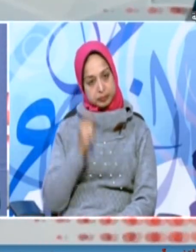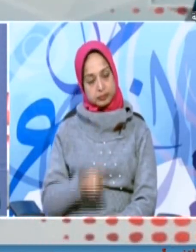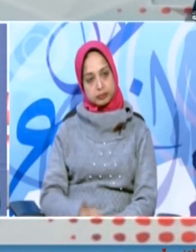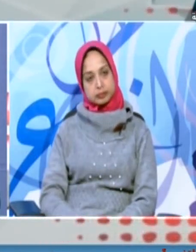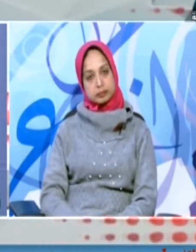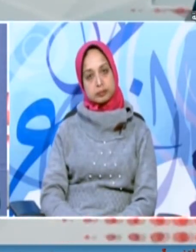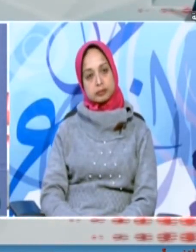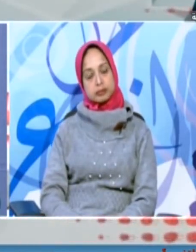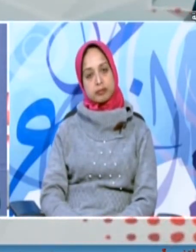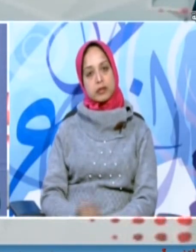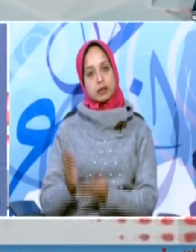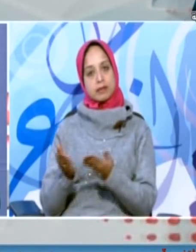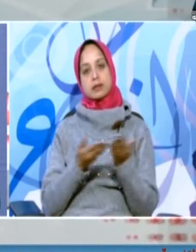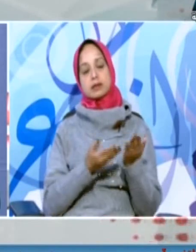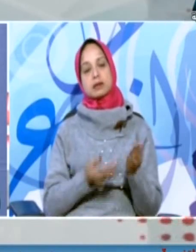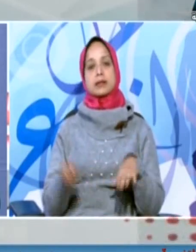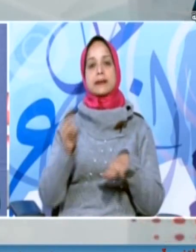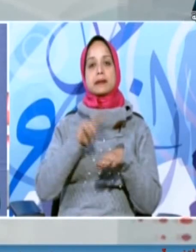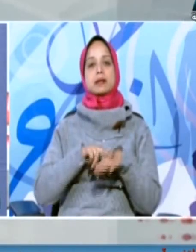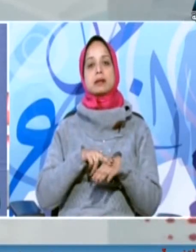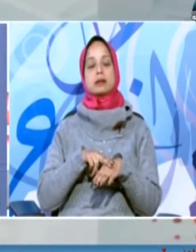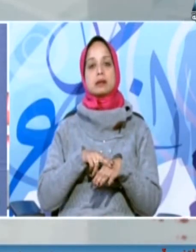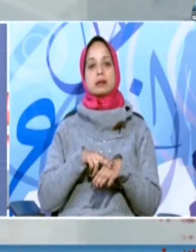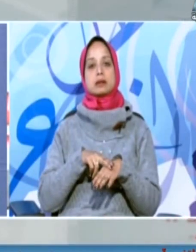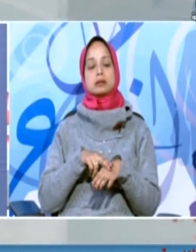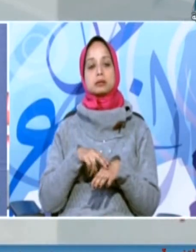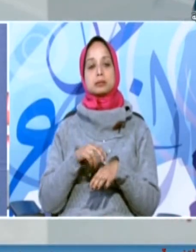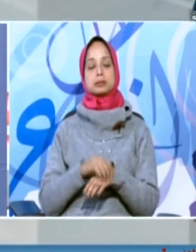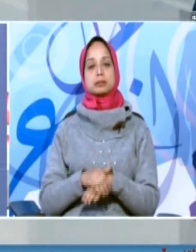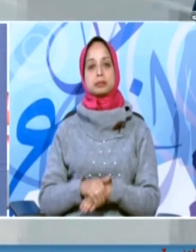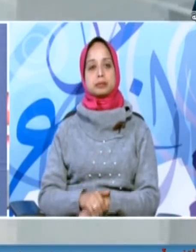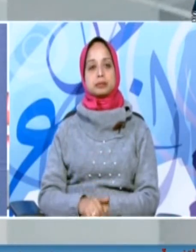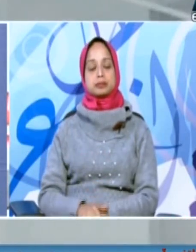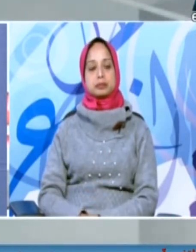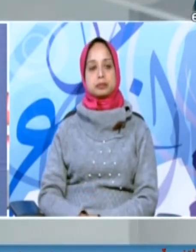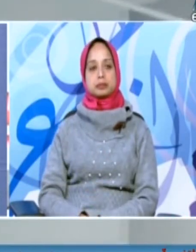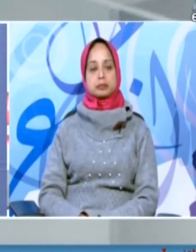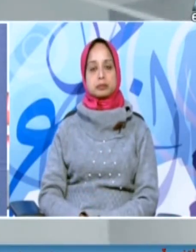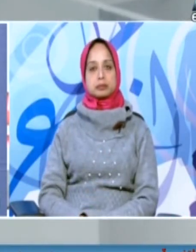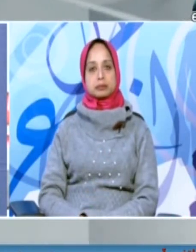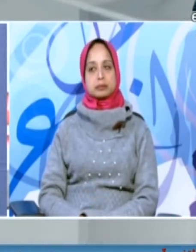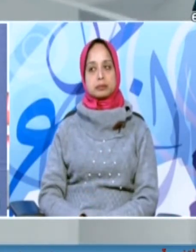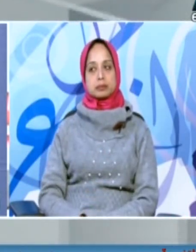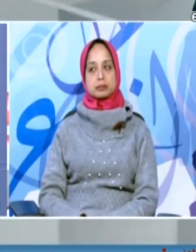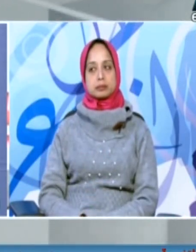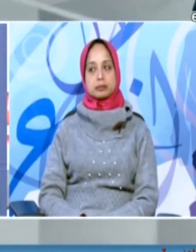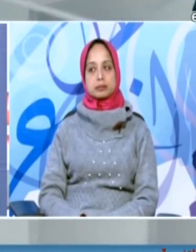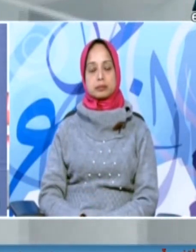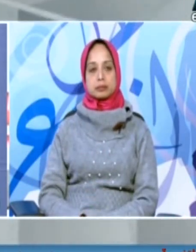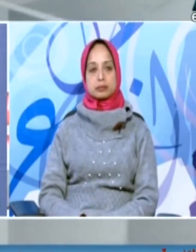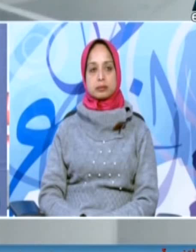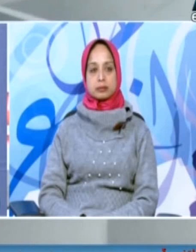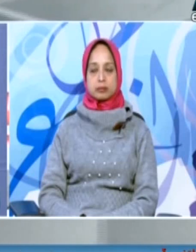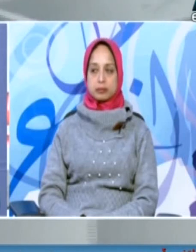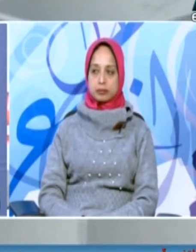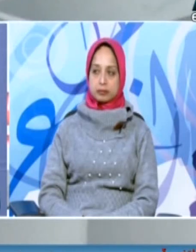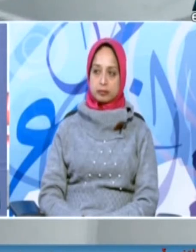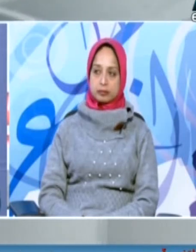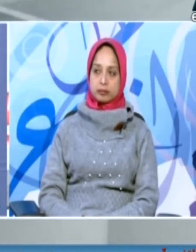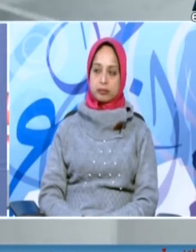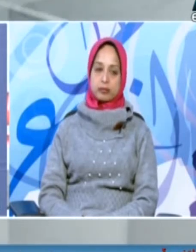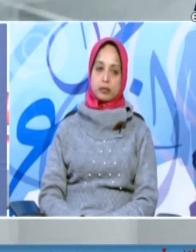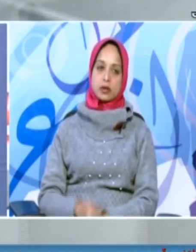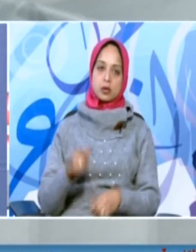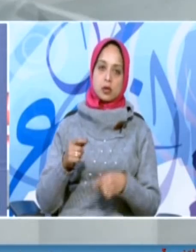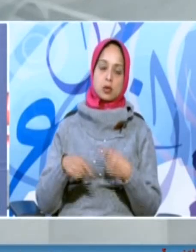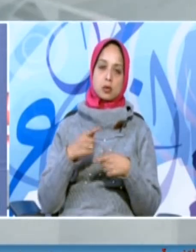منهم. طب ليه انا ده السؤال ده؟ ايه؟ اه اتفضل. حاجه ثانيه؟ وضح الظروف الصعبه. ايه؟ وضح الظروف الصعبه. وضح